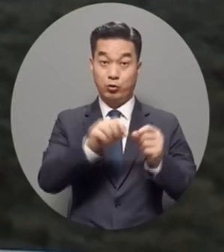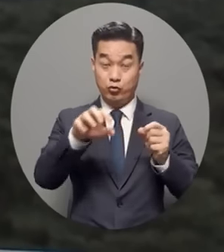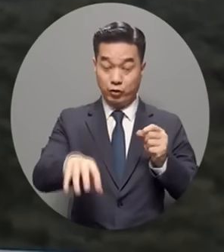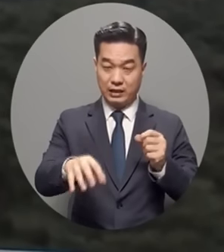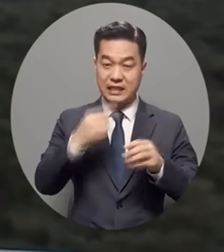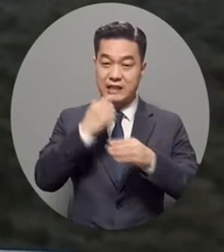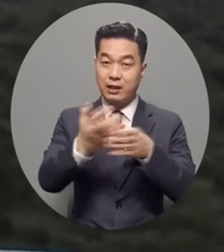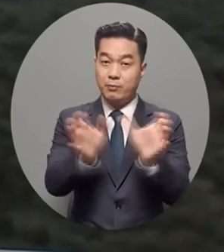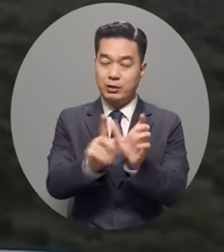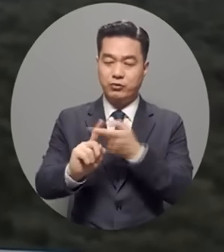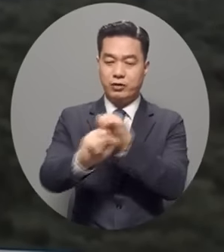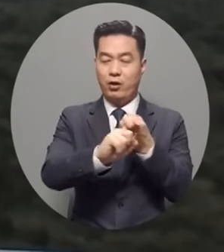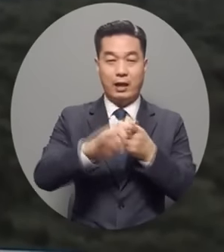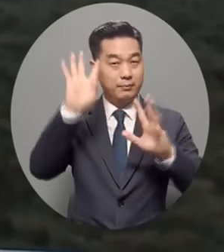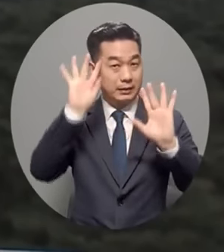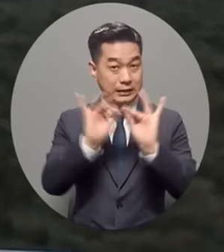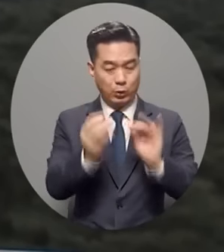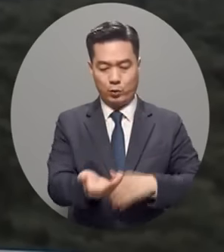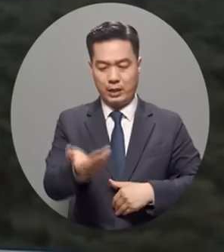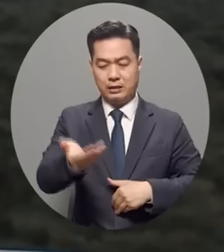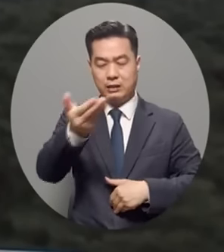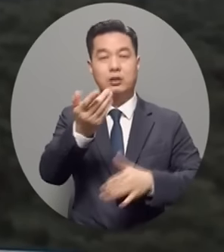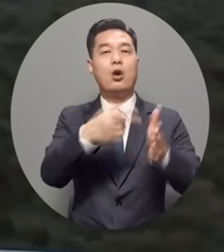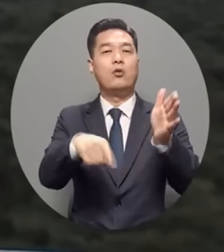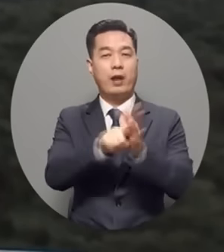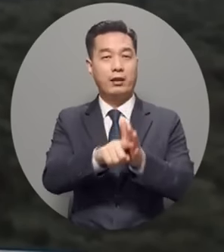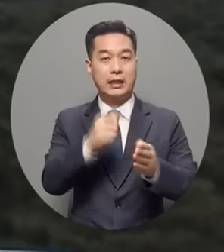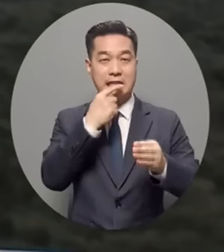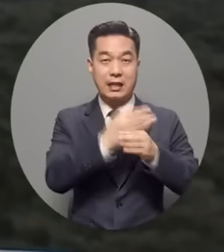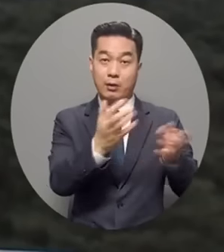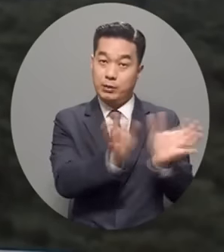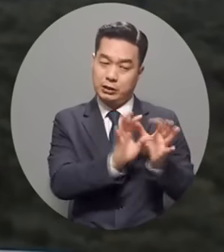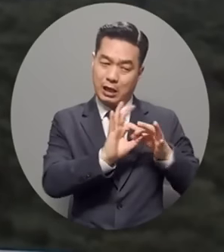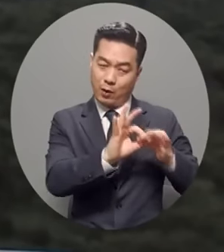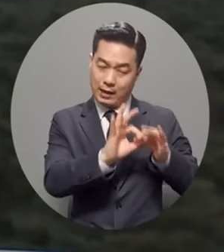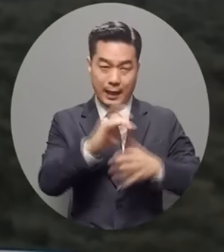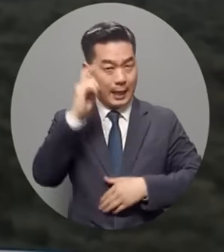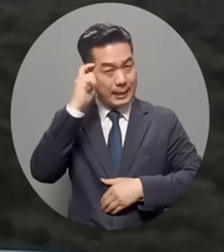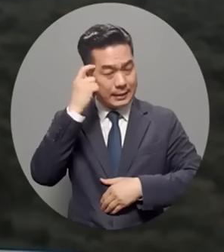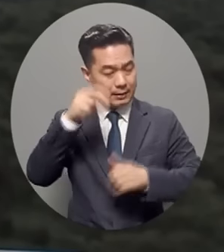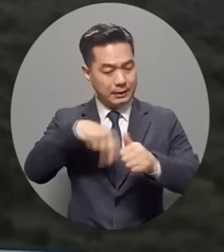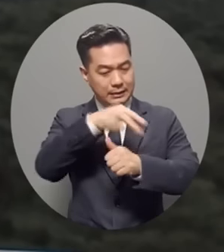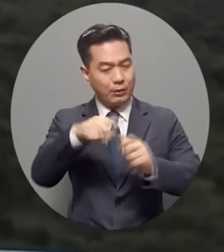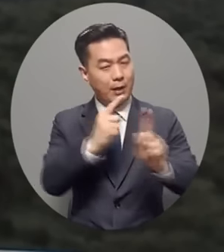지지도 상승을 위해 국민들이 민주당과의 관계를 인식하면 상황이 바뀔